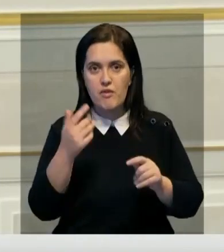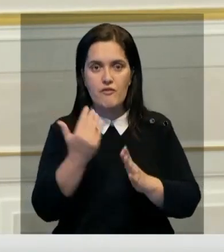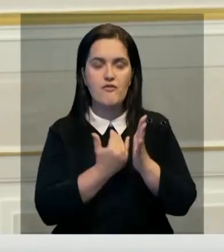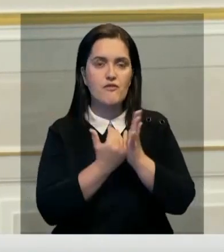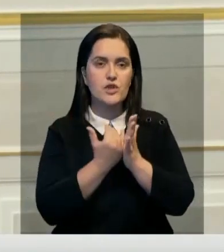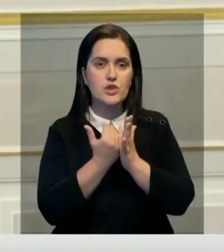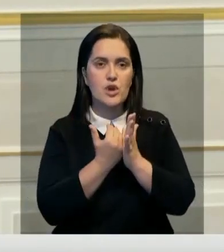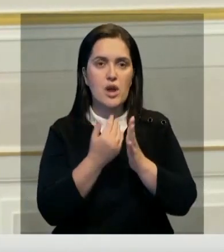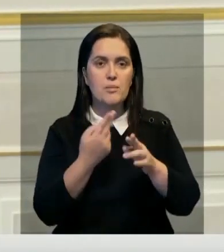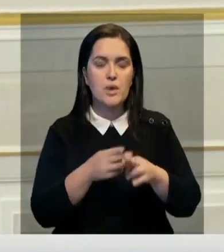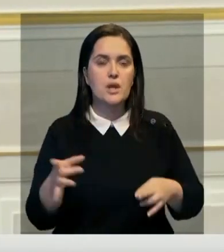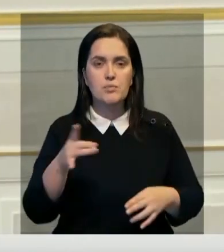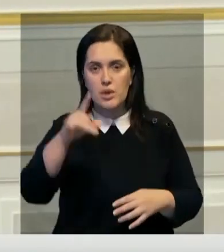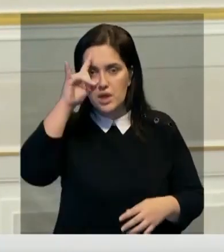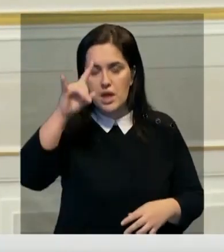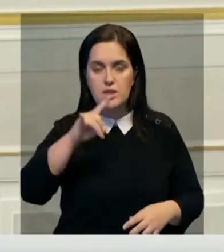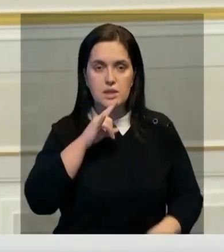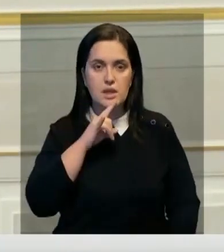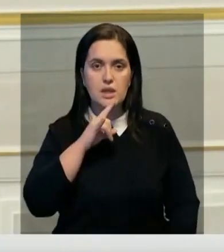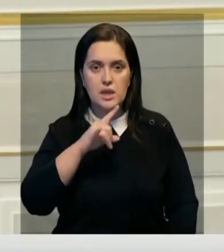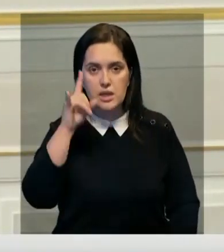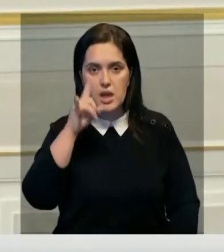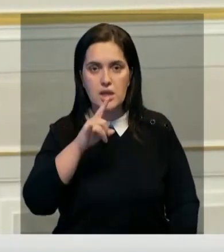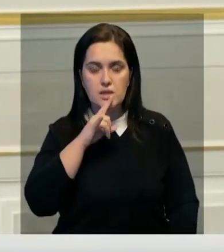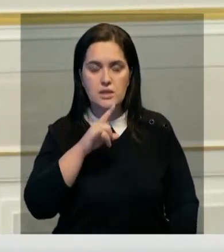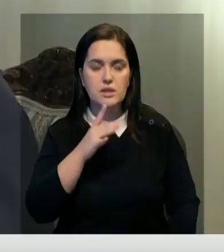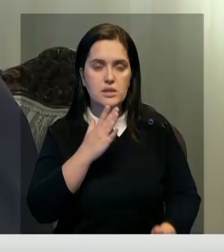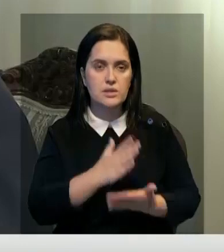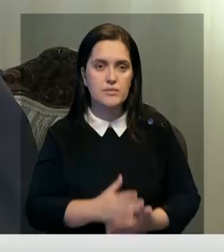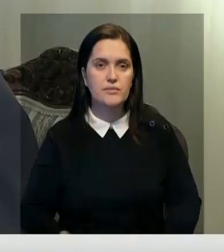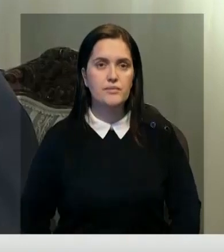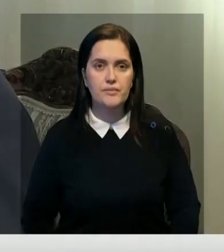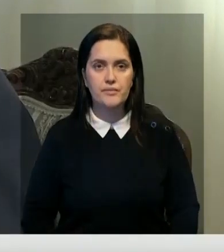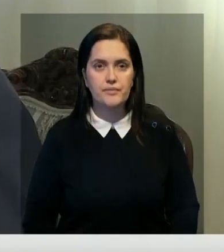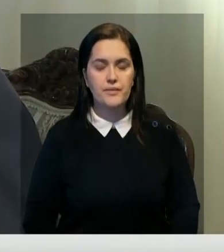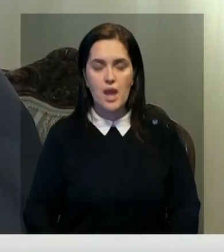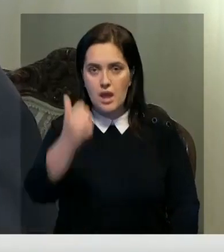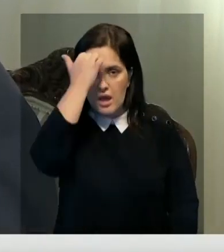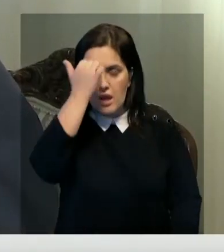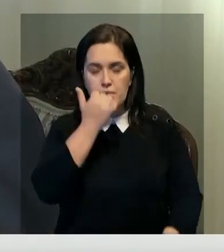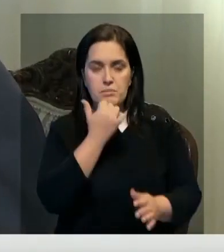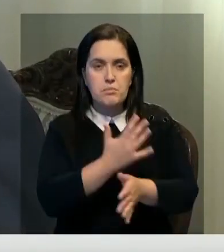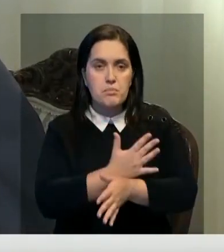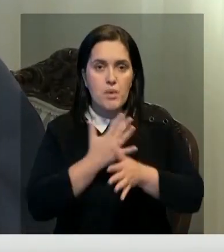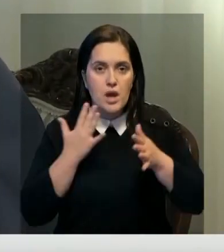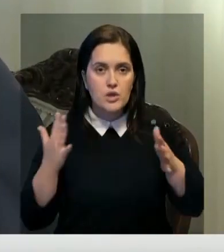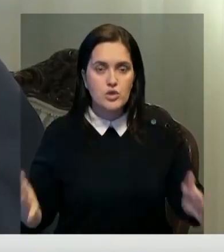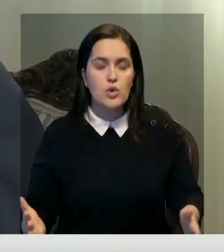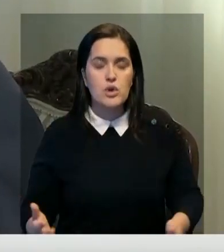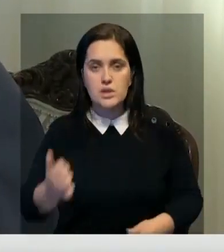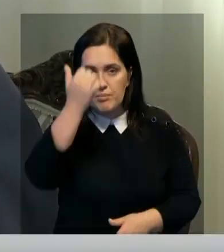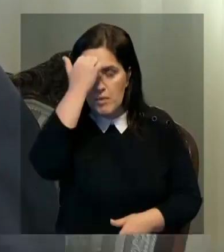званием Республики Казахстан. Казахстану и Емельеры. Спасибо большое. Спасибо